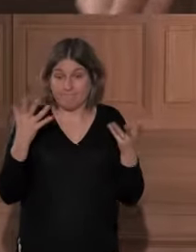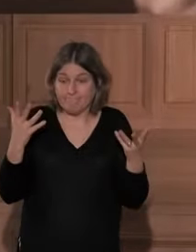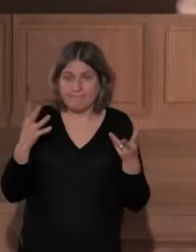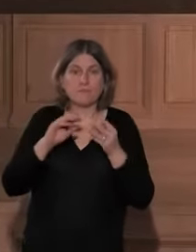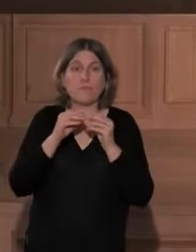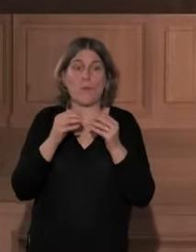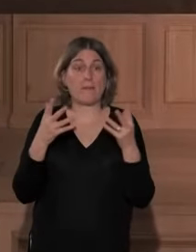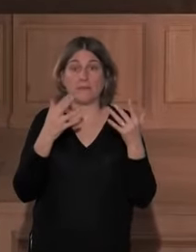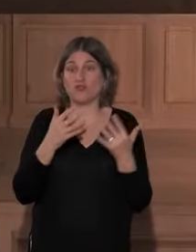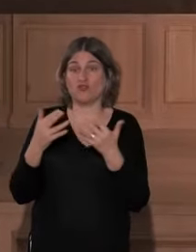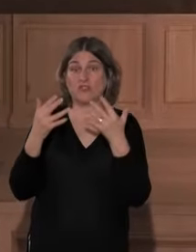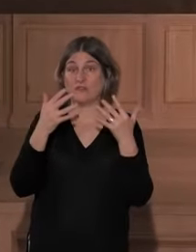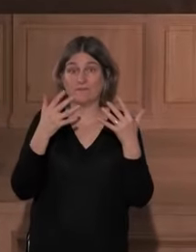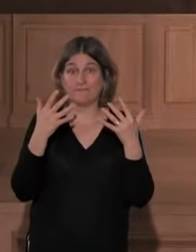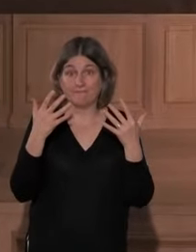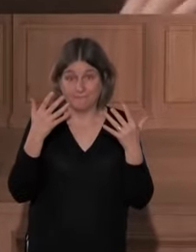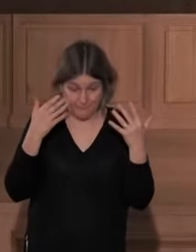on